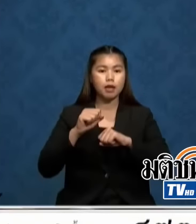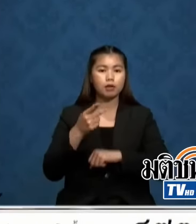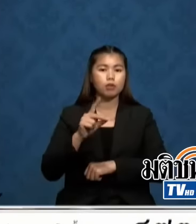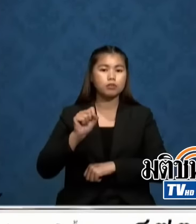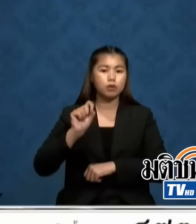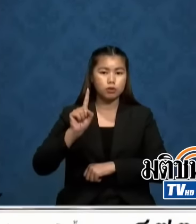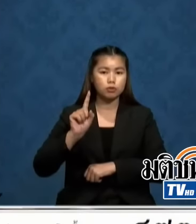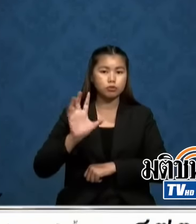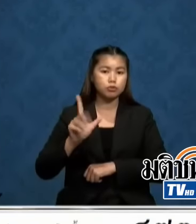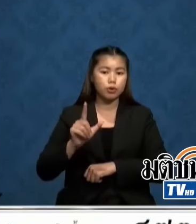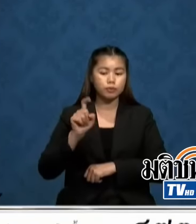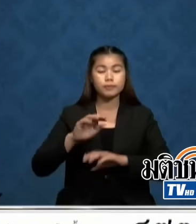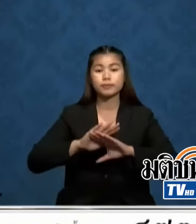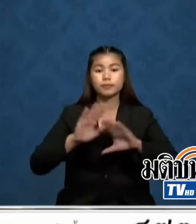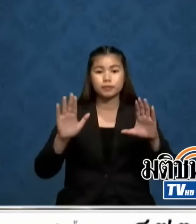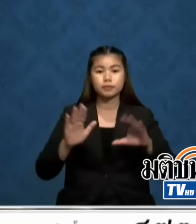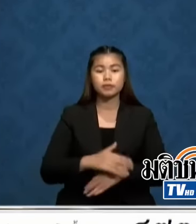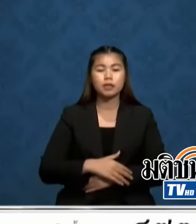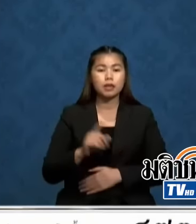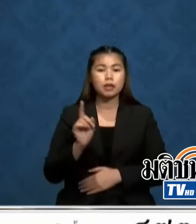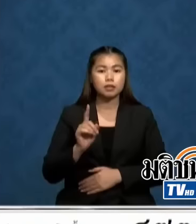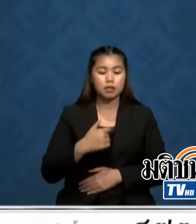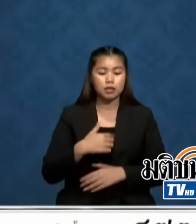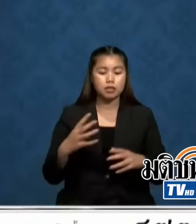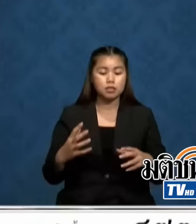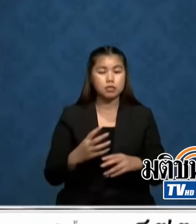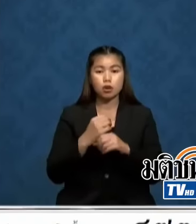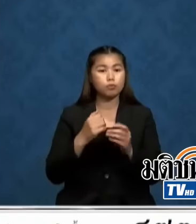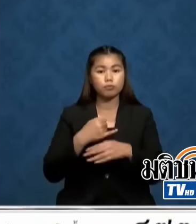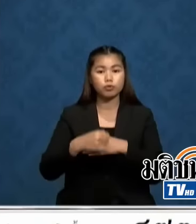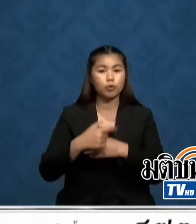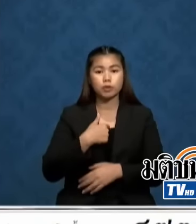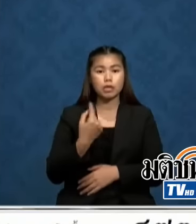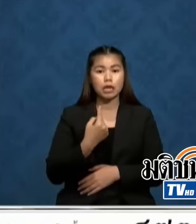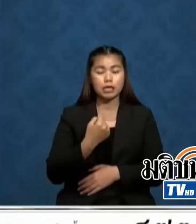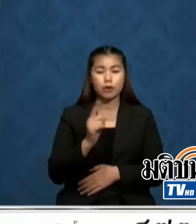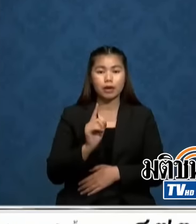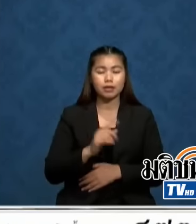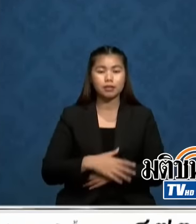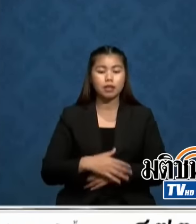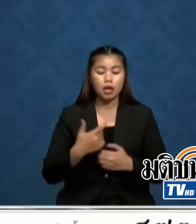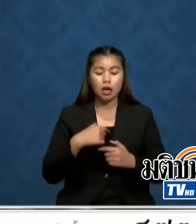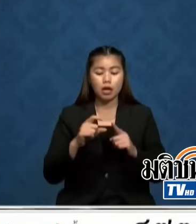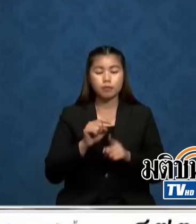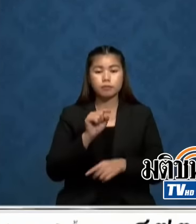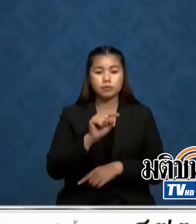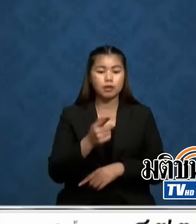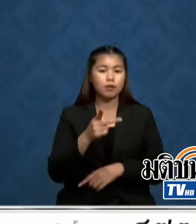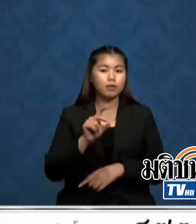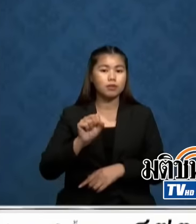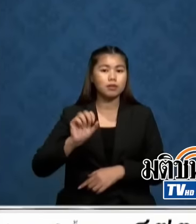ยกเลิกพูดง่ายๆครับเพราะอะไรครับพูดง่ายๆครับสรุปจบในประโยคเดียวก็คือว่าคำสั่งของ